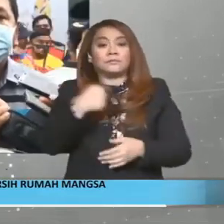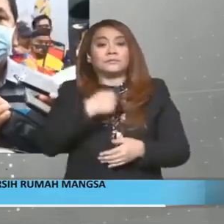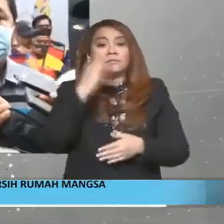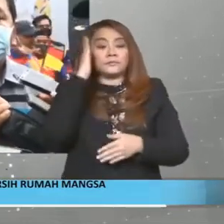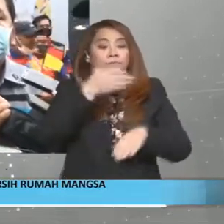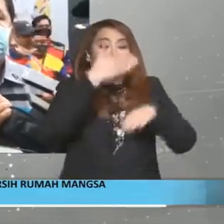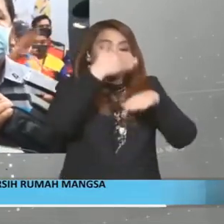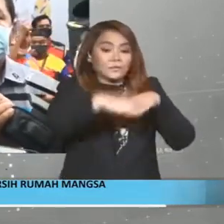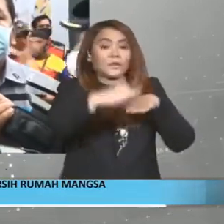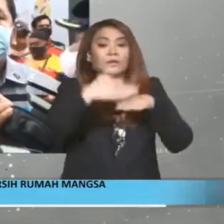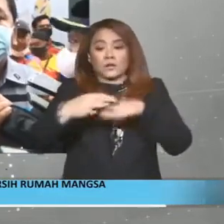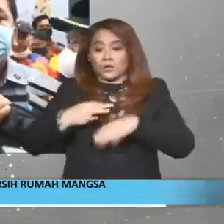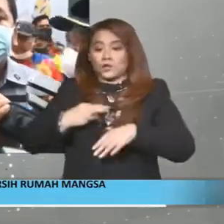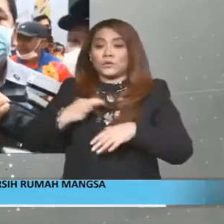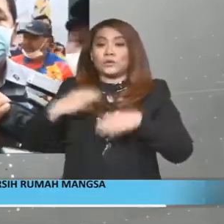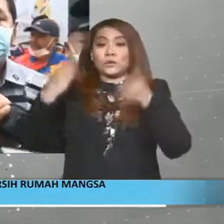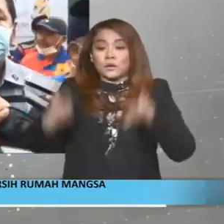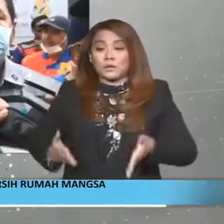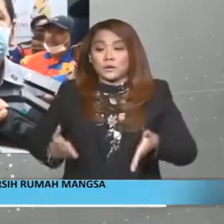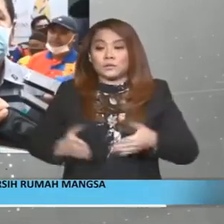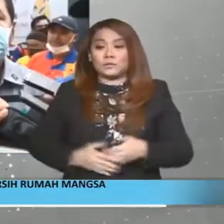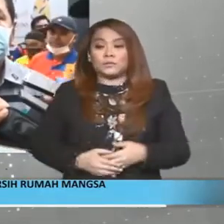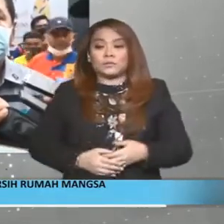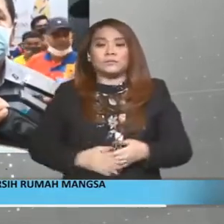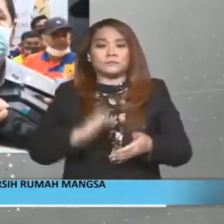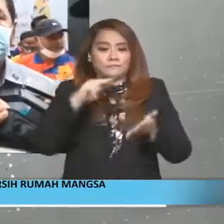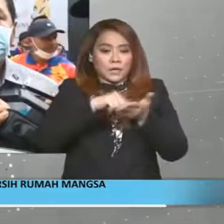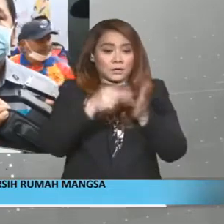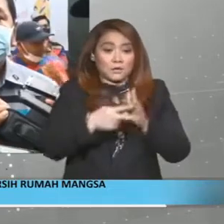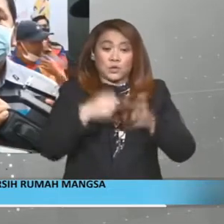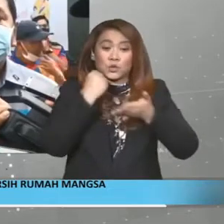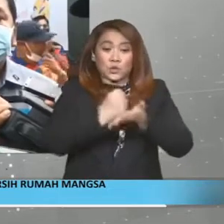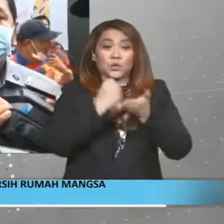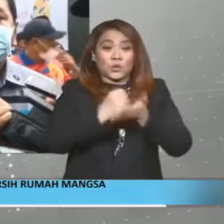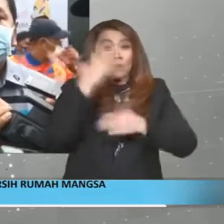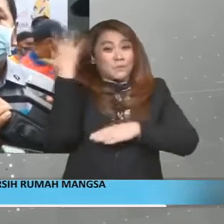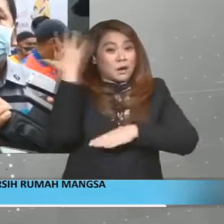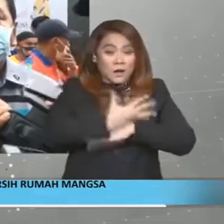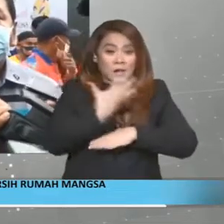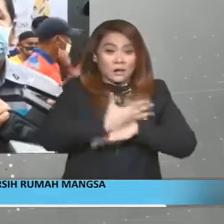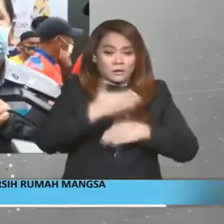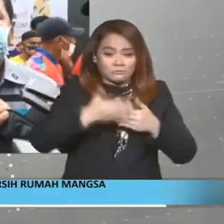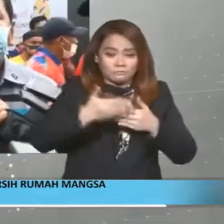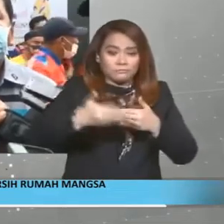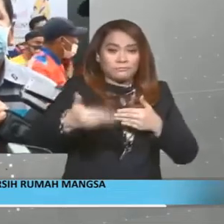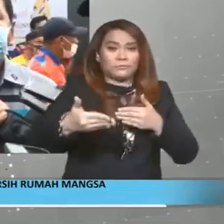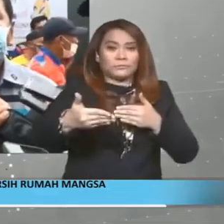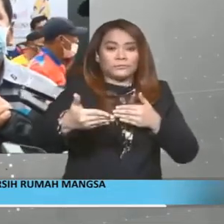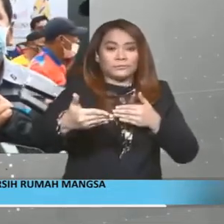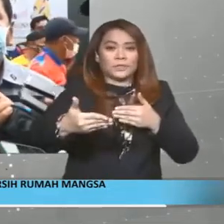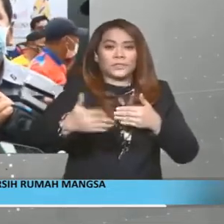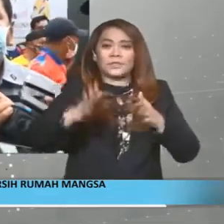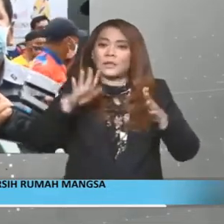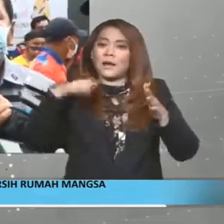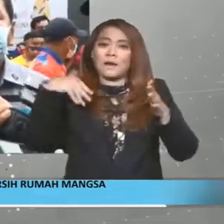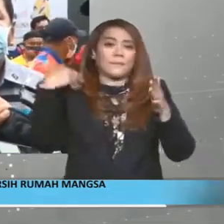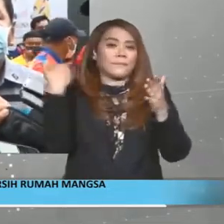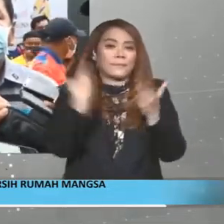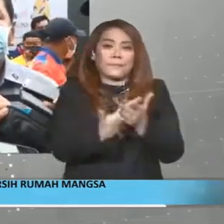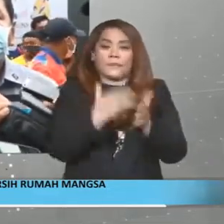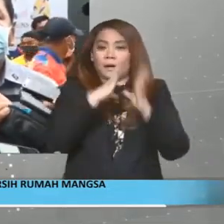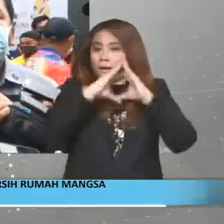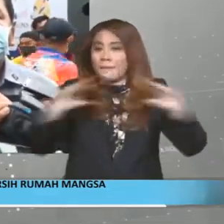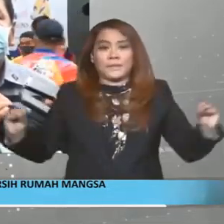mengantar sukarelawan duduk mana membantu keluarga tuh 5 hari berturut-turut sehingga selesai